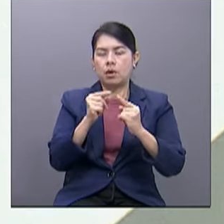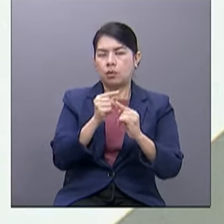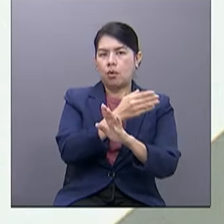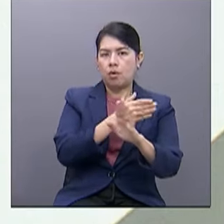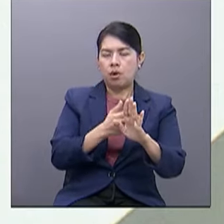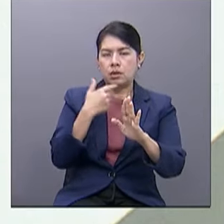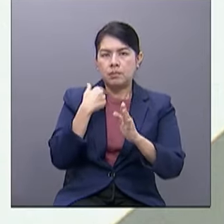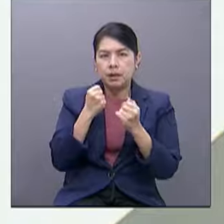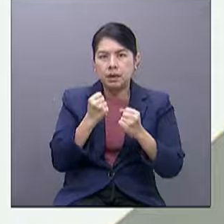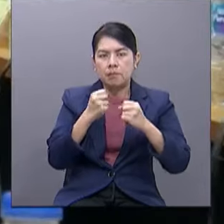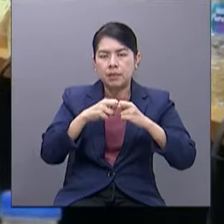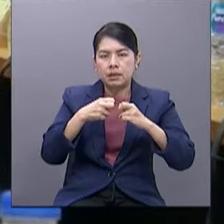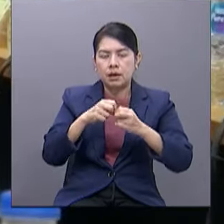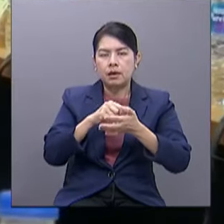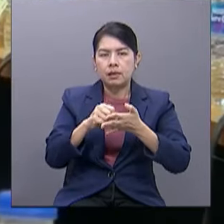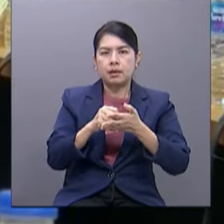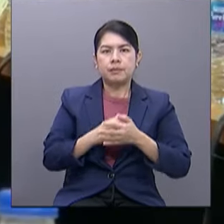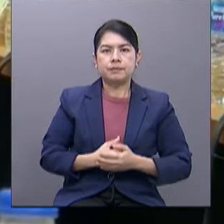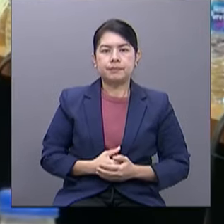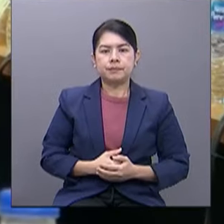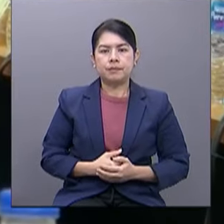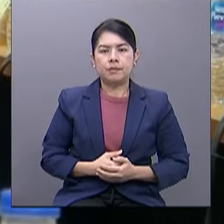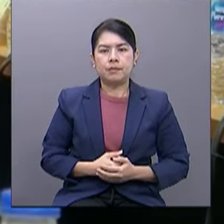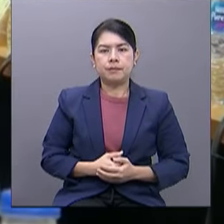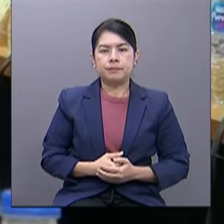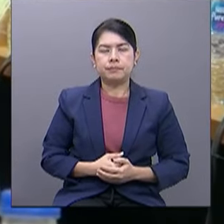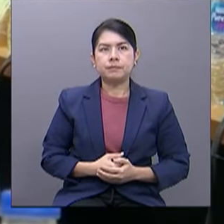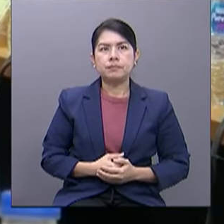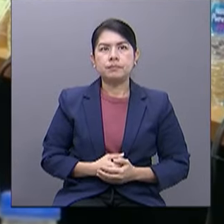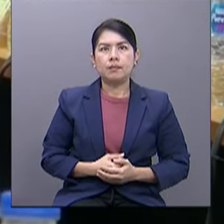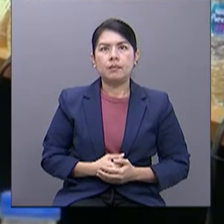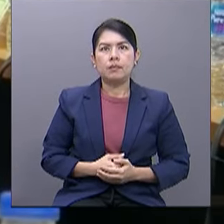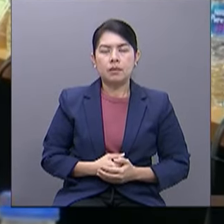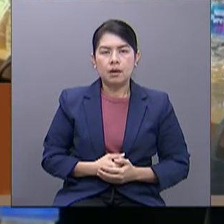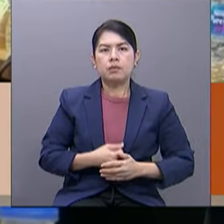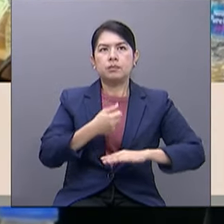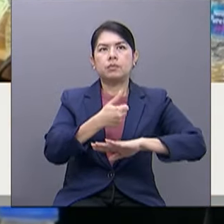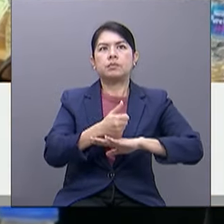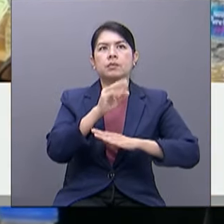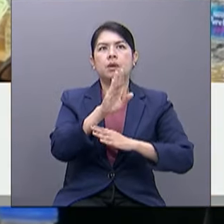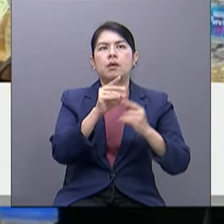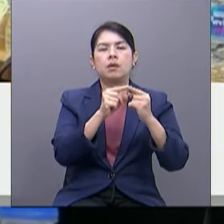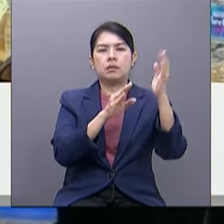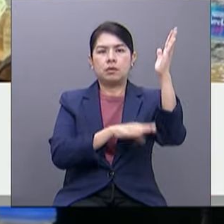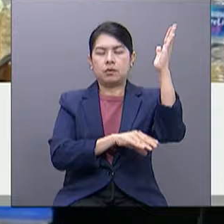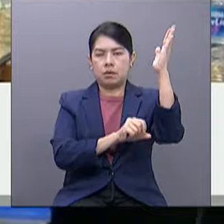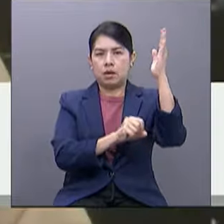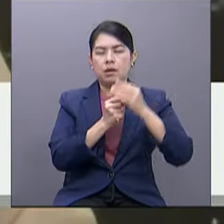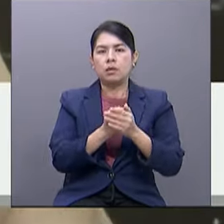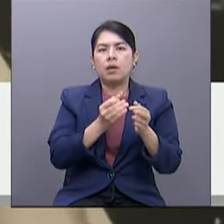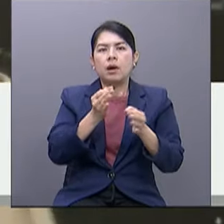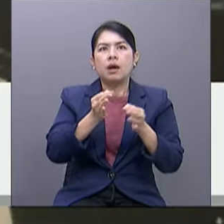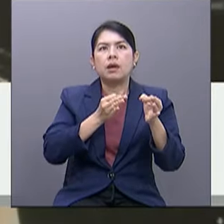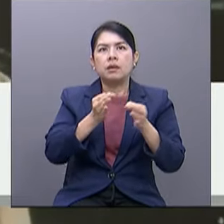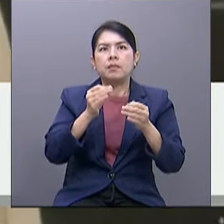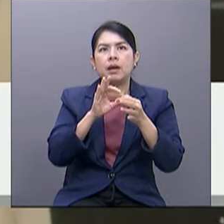ะแก้ไขปัญหานี้แล้วค่ะนายสมนึกพรมเขียวผู้ว่าราชการจังหวัดสงขลาชี้แจงกรณี